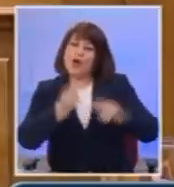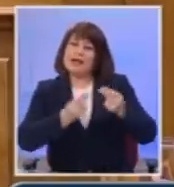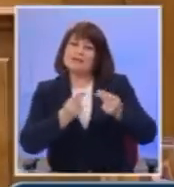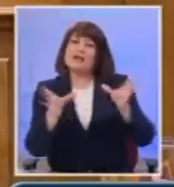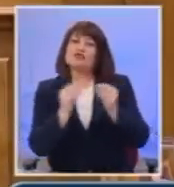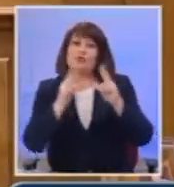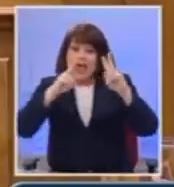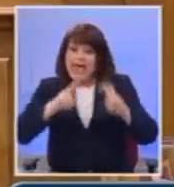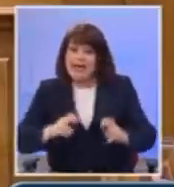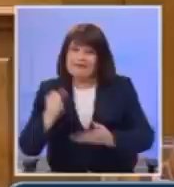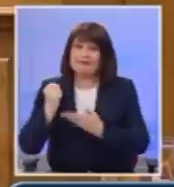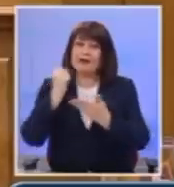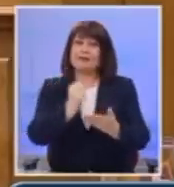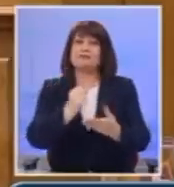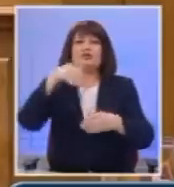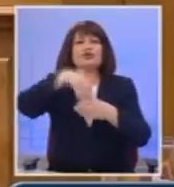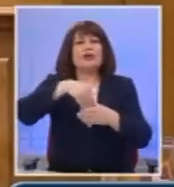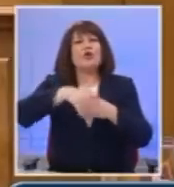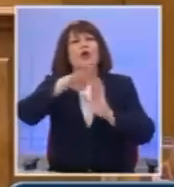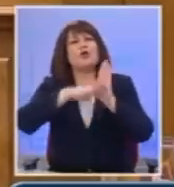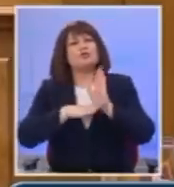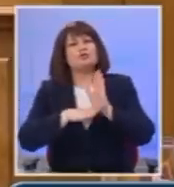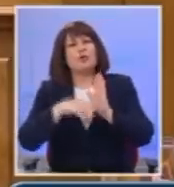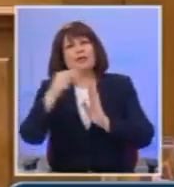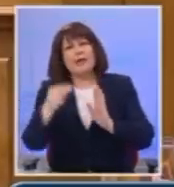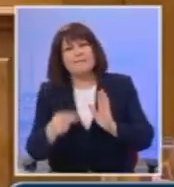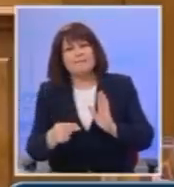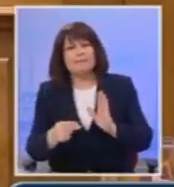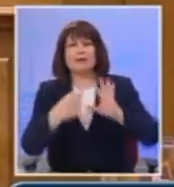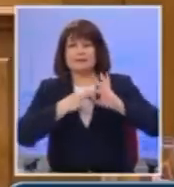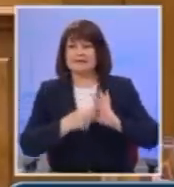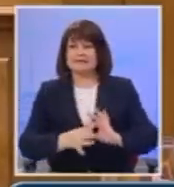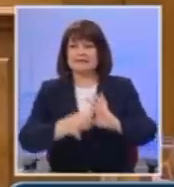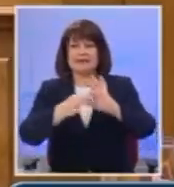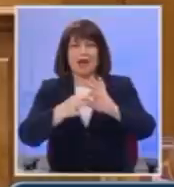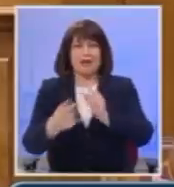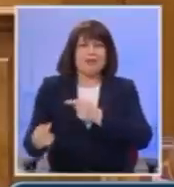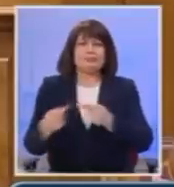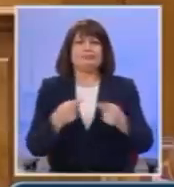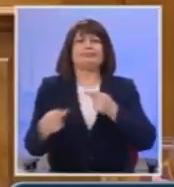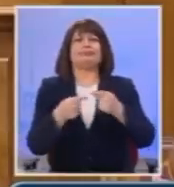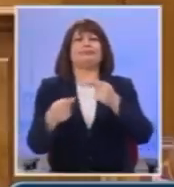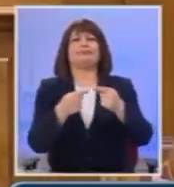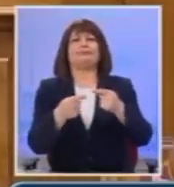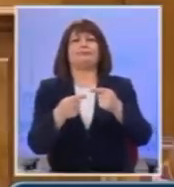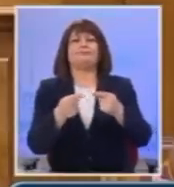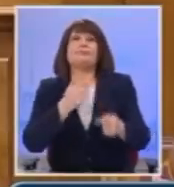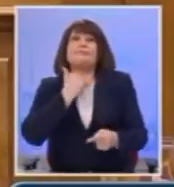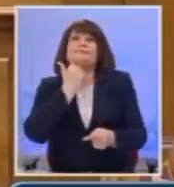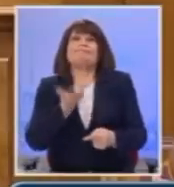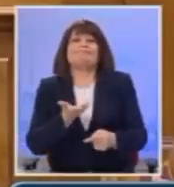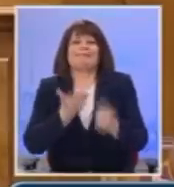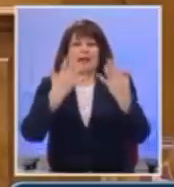έρευνας, τους εσωτερικούς κανονισμούς, συνεχώς τριβές που κάνουν αδύνατη